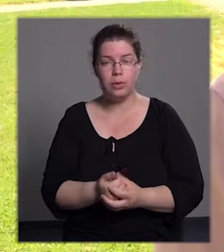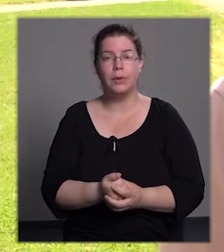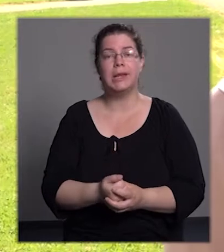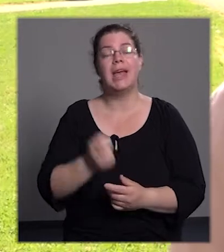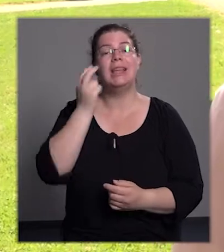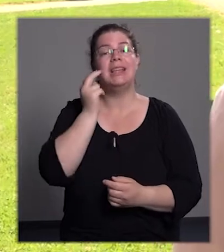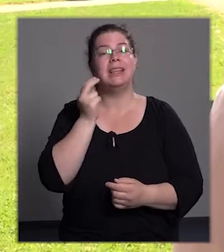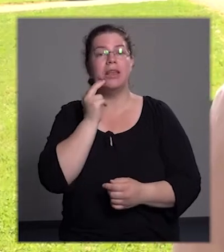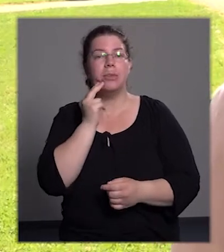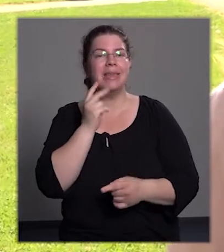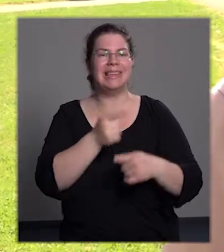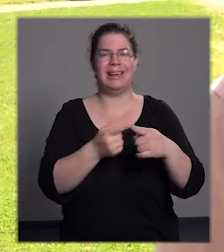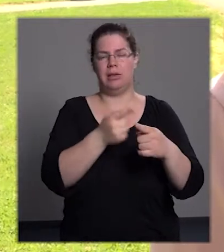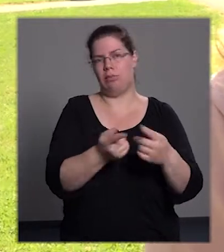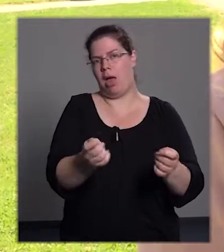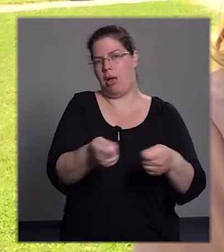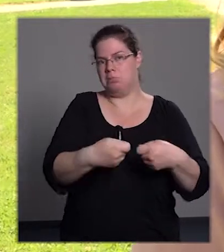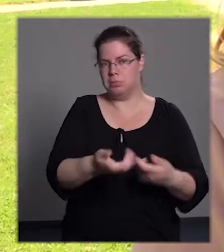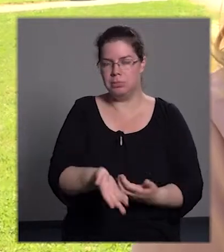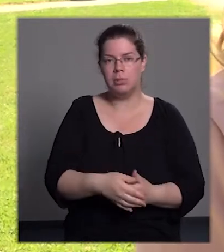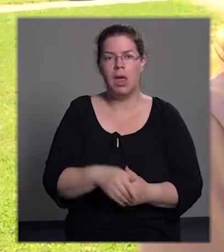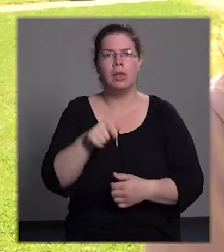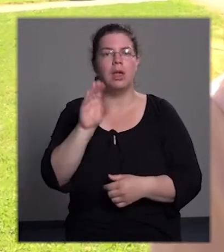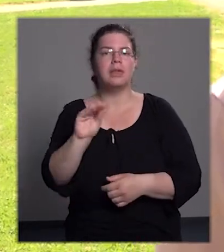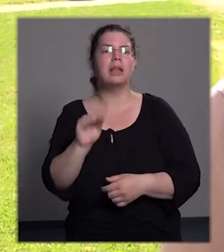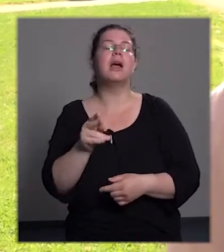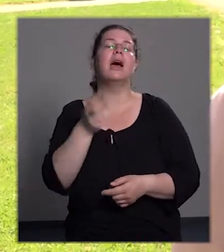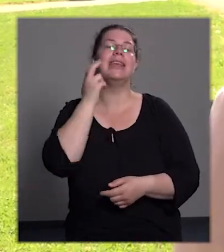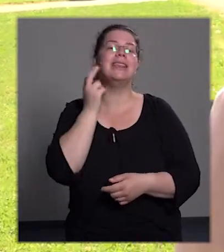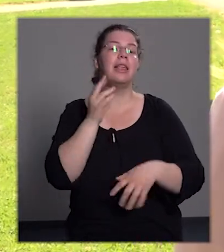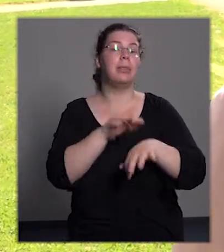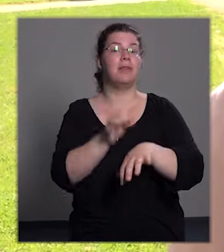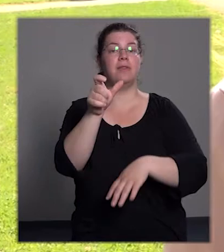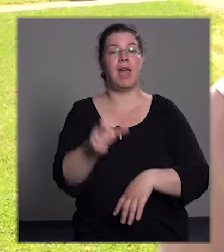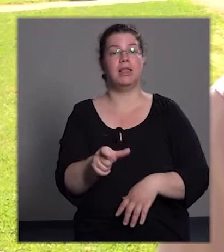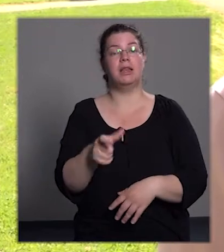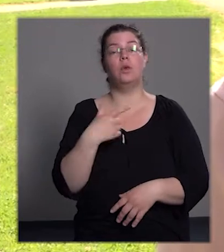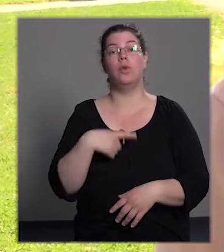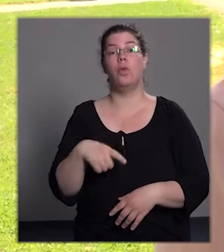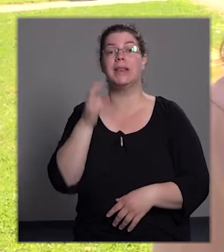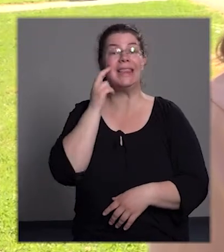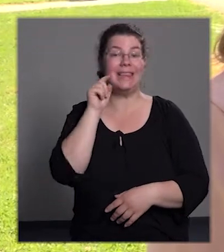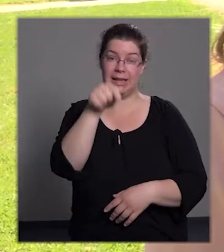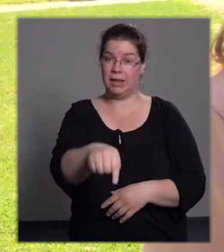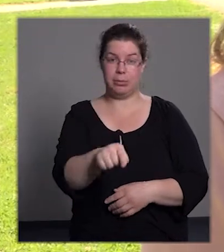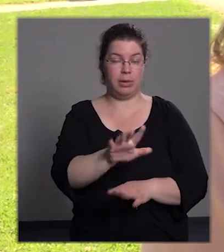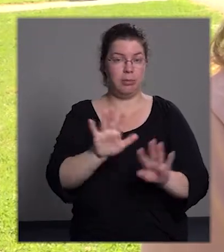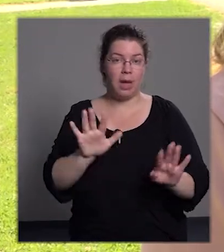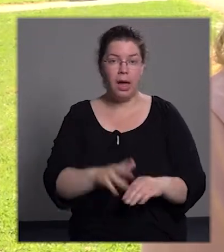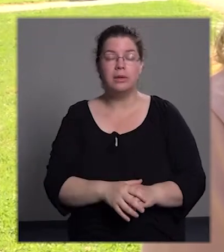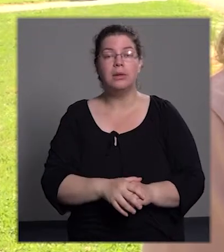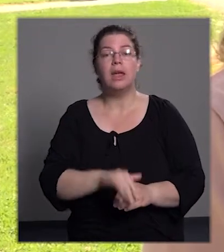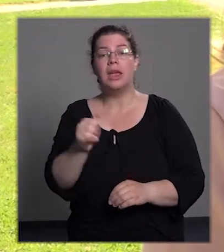intézményt részlegesen bezártuk, ez azt jelentette, hogy az intézményvezető volt az intézményben, és